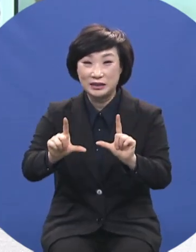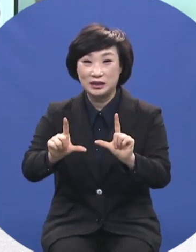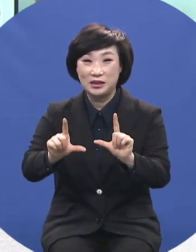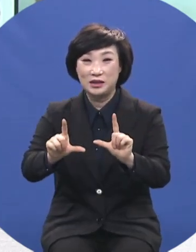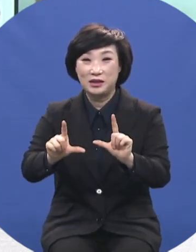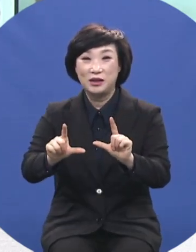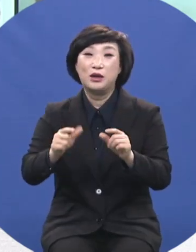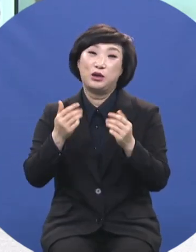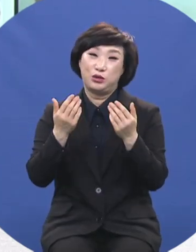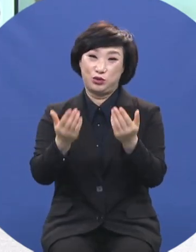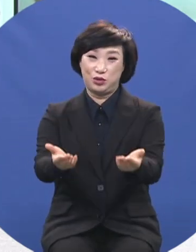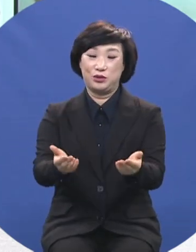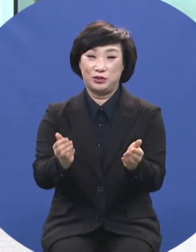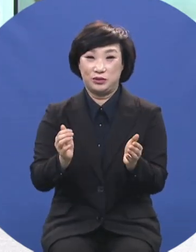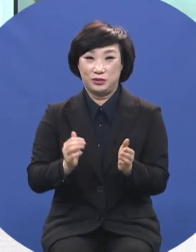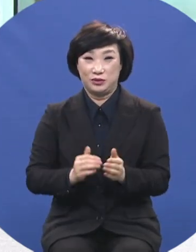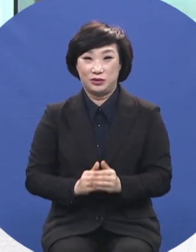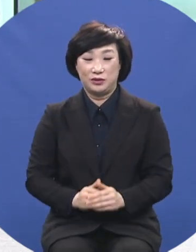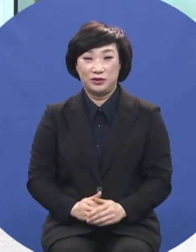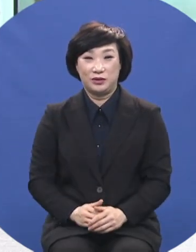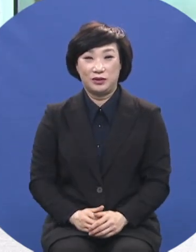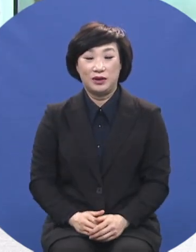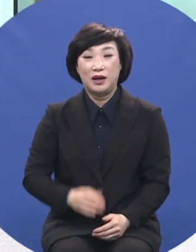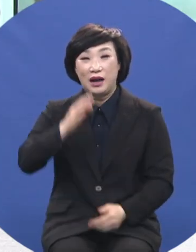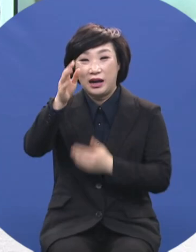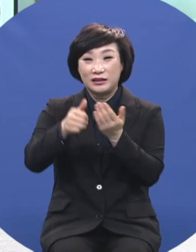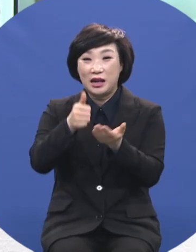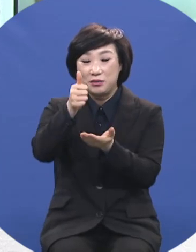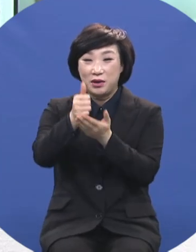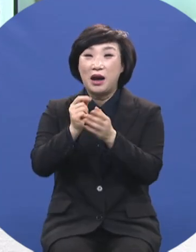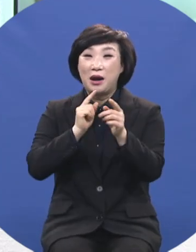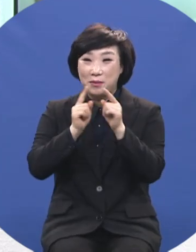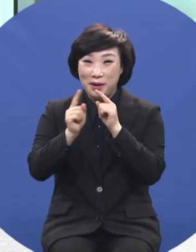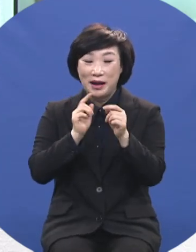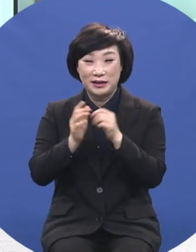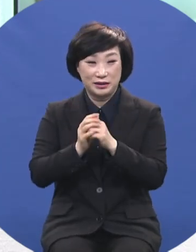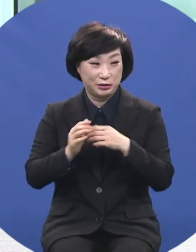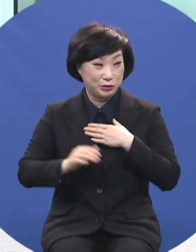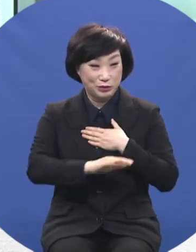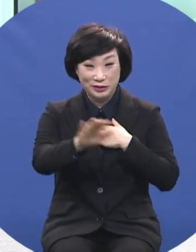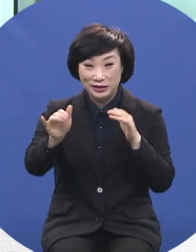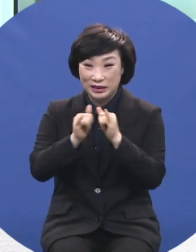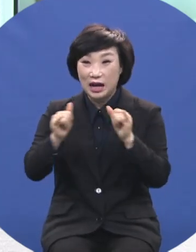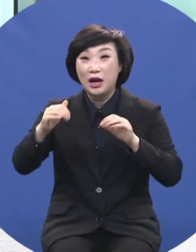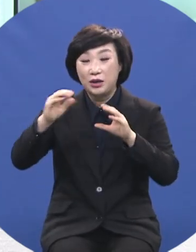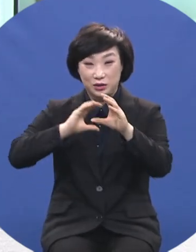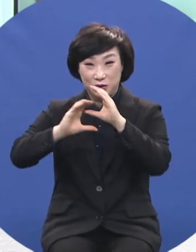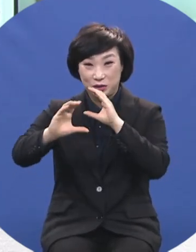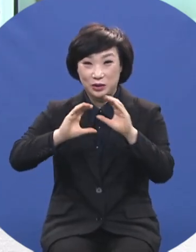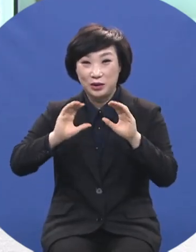살아가도록 하셨고 하나님과 언어를 통해서 교통하면서 하나님의